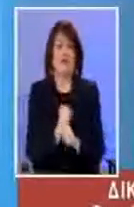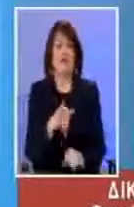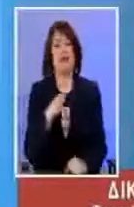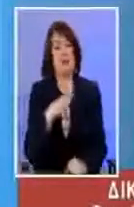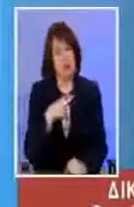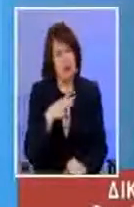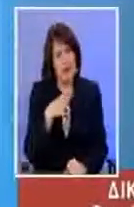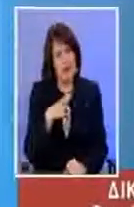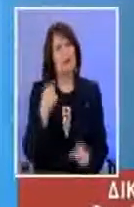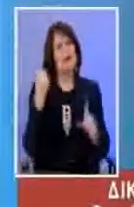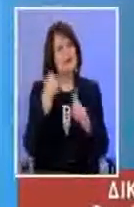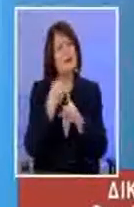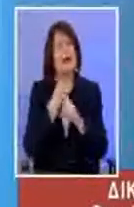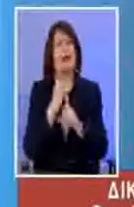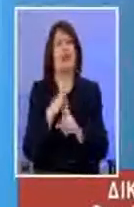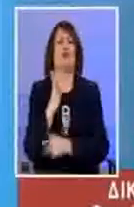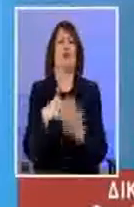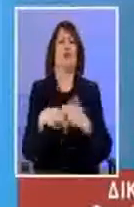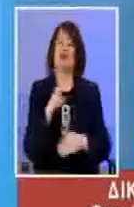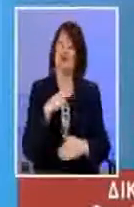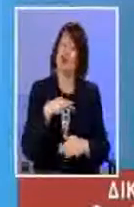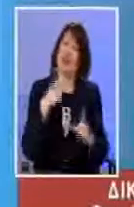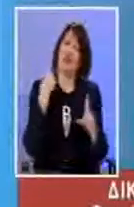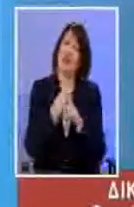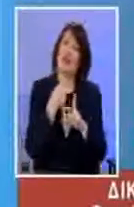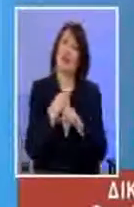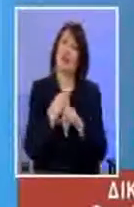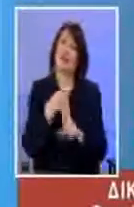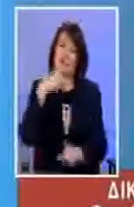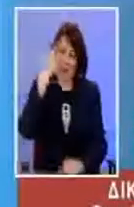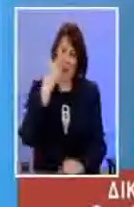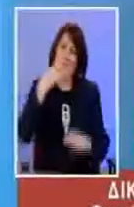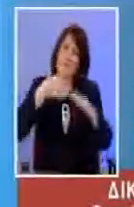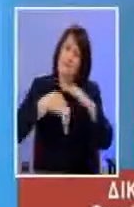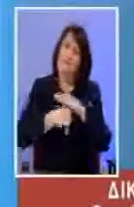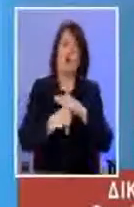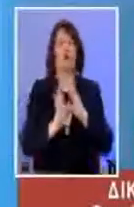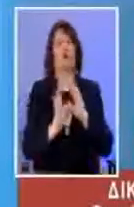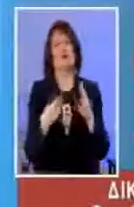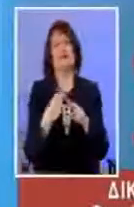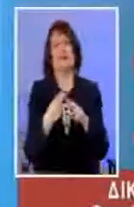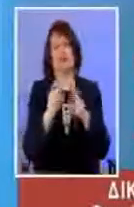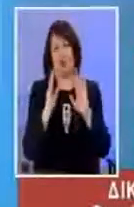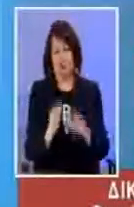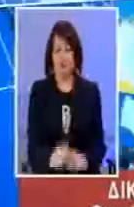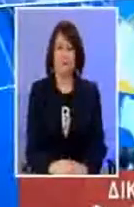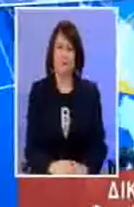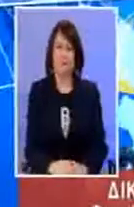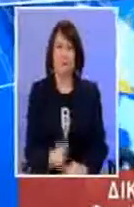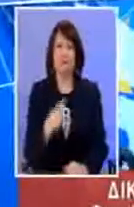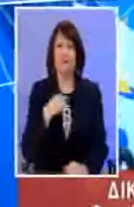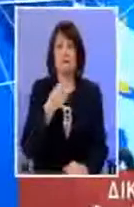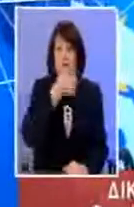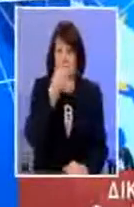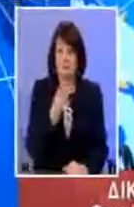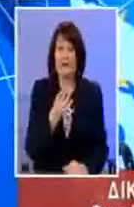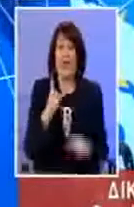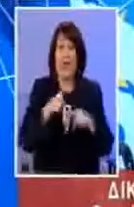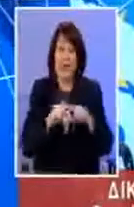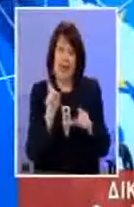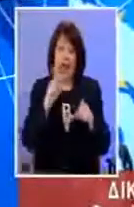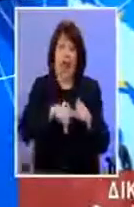και διεκδικούν οι άνθρωποι αυτοί και ορθώς και διεκδικούν το δικαίωμα στην πρόσβαση. Είναι κορυφαίο. Εγώ θα σας πω κάτι. Ναι. Η Ελλάδα χωρίς την Ευρώπη δεν